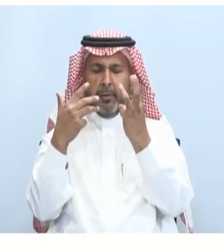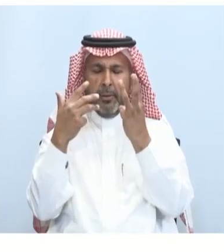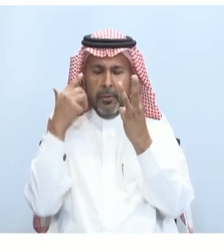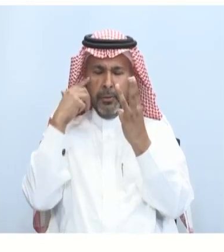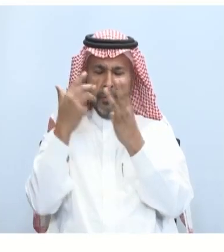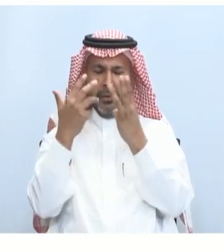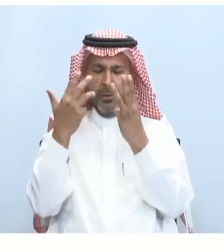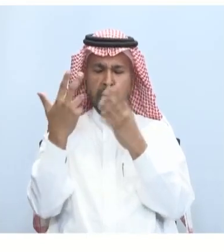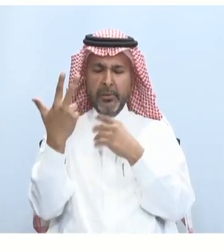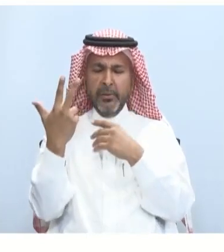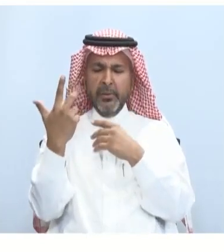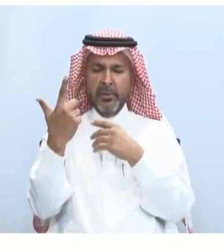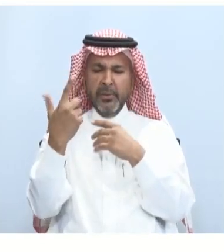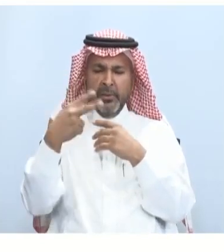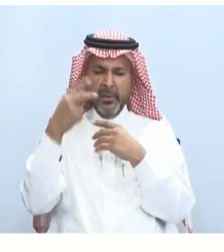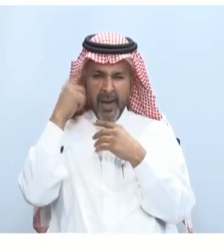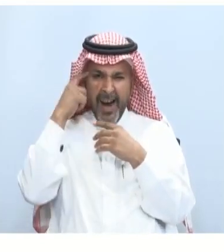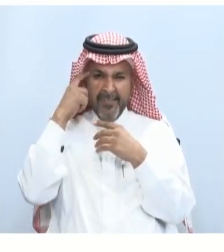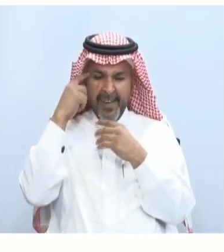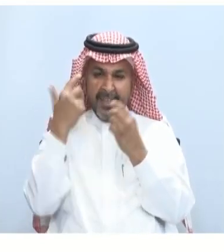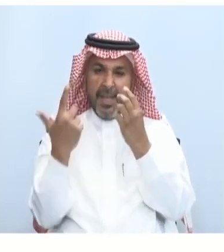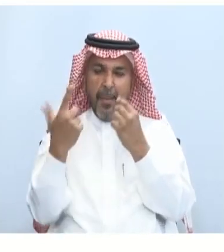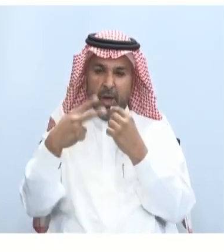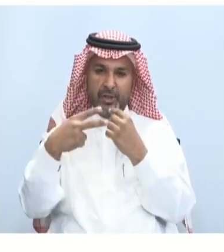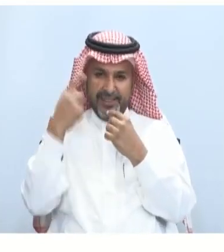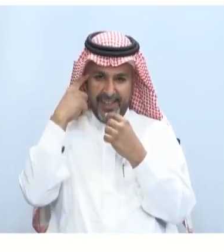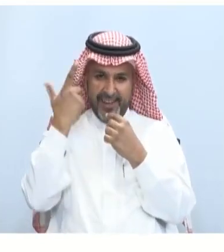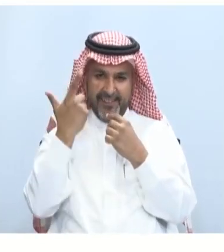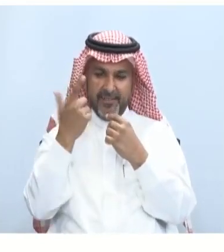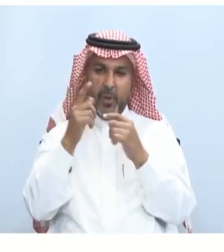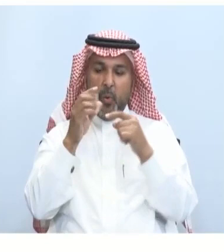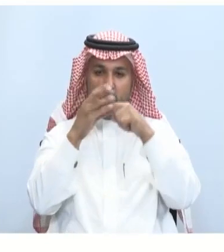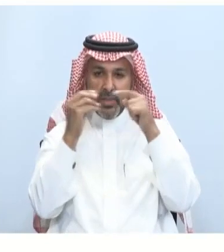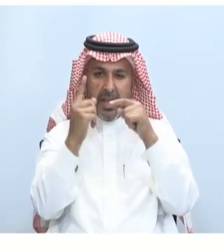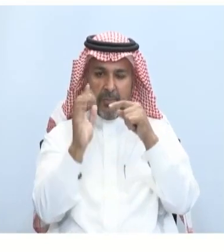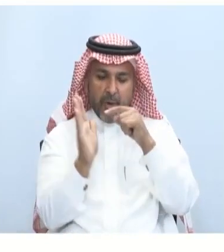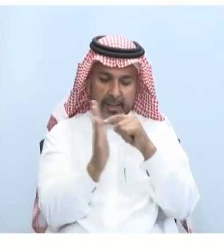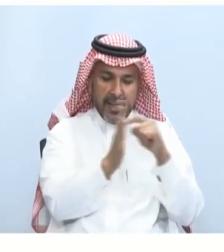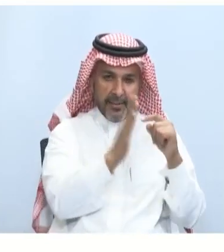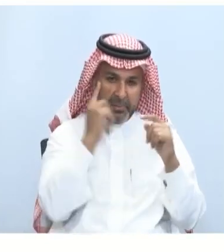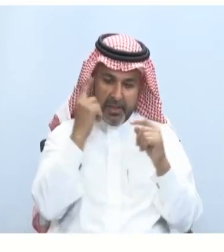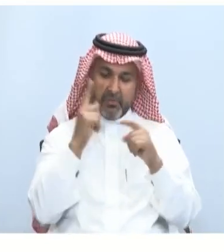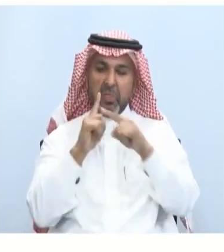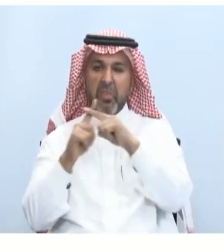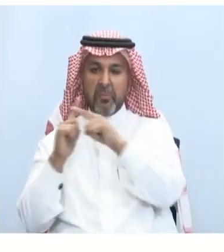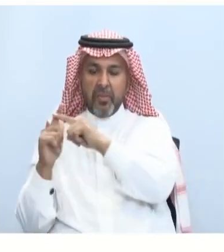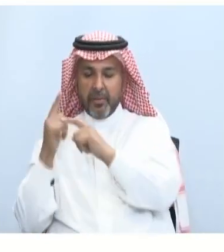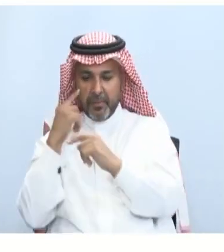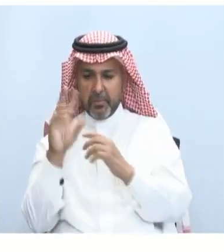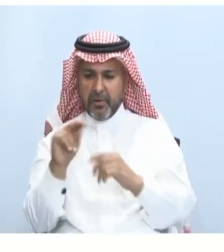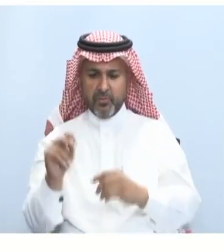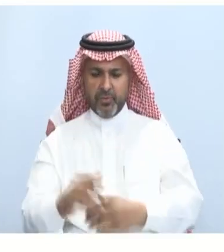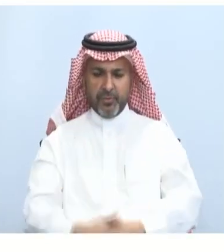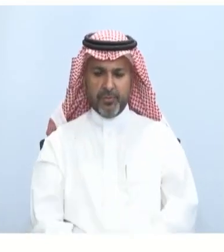طلعناها يعني خليناها بدون اخذناها عامل مشترك او ضربناها لحالها مع التحليل العدد راح نوزع